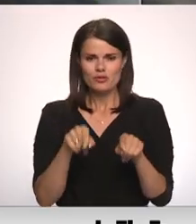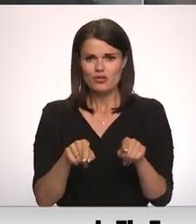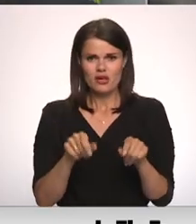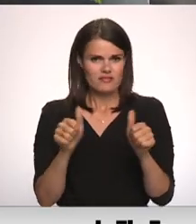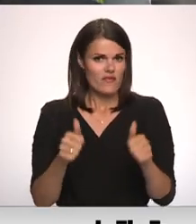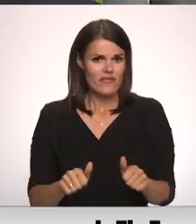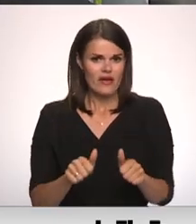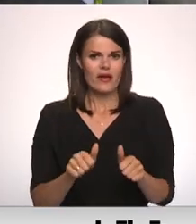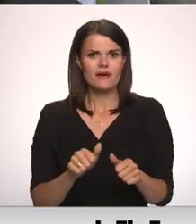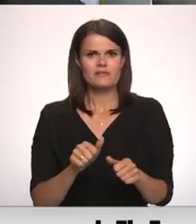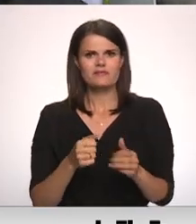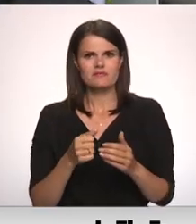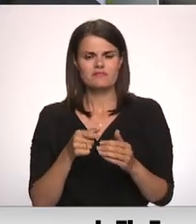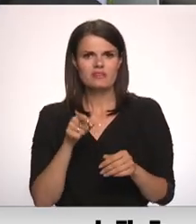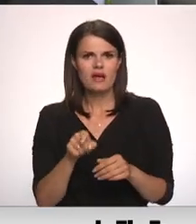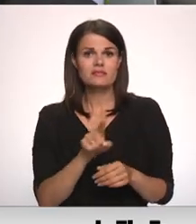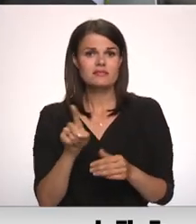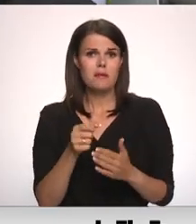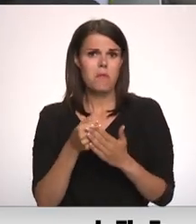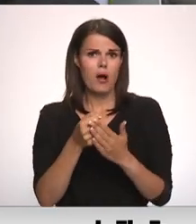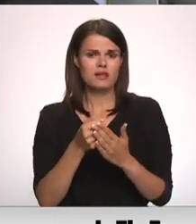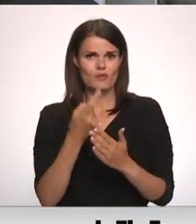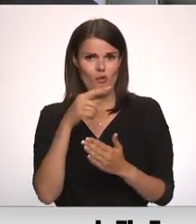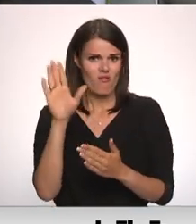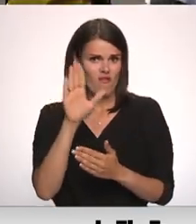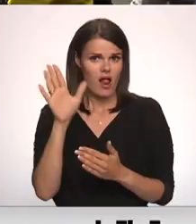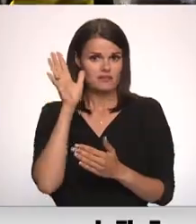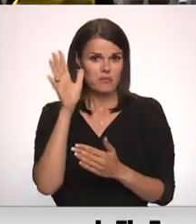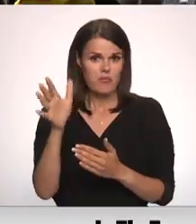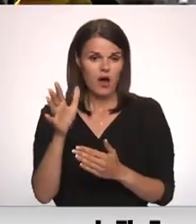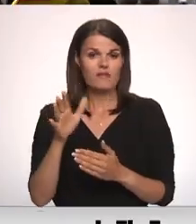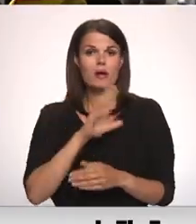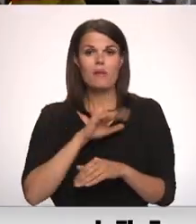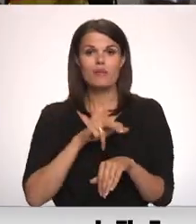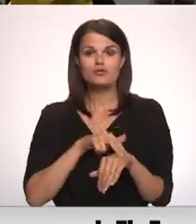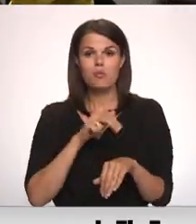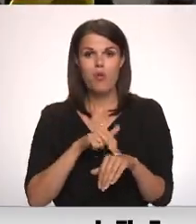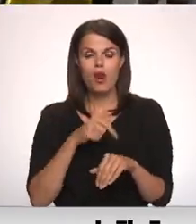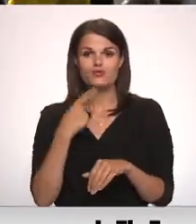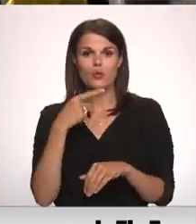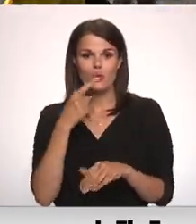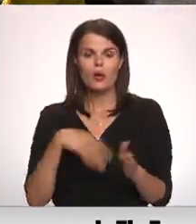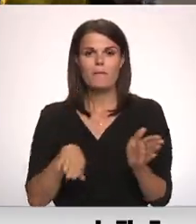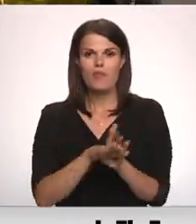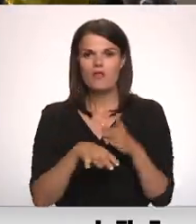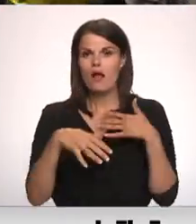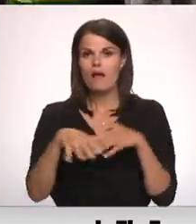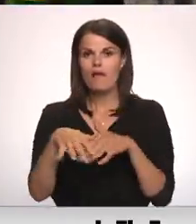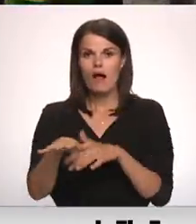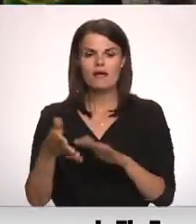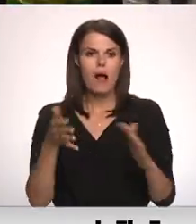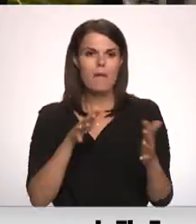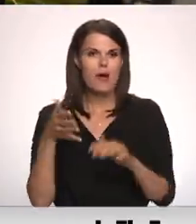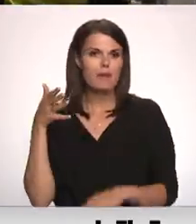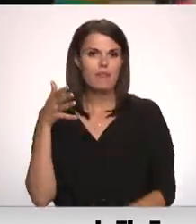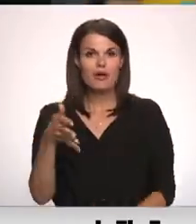un kuras tieši tiek balstītas no valsts pārvaldes. Pēc policijas aplēsēm gājienā piedalījās aptuveni